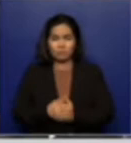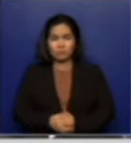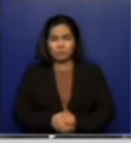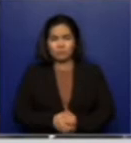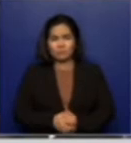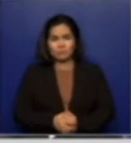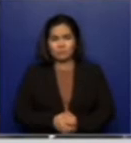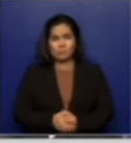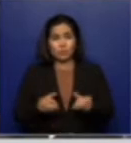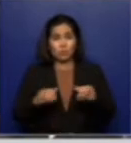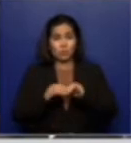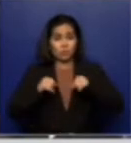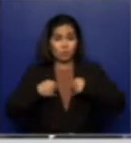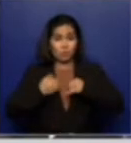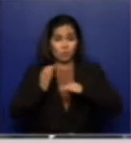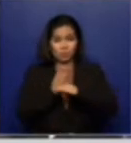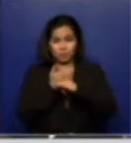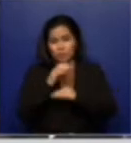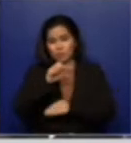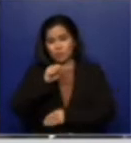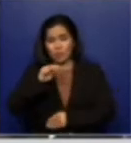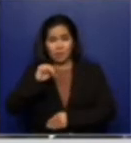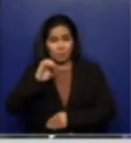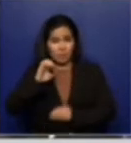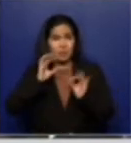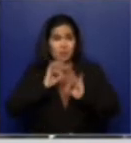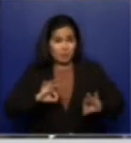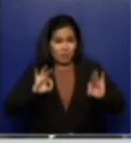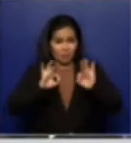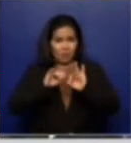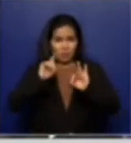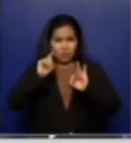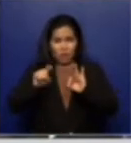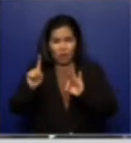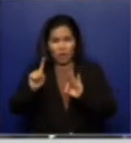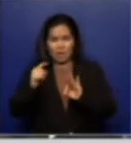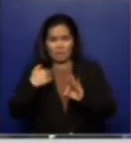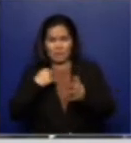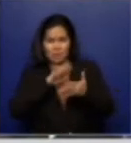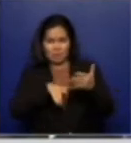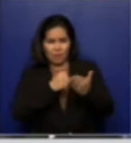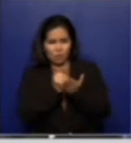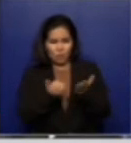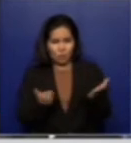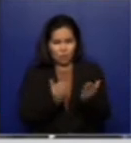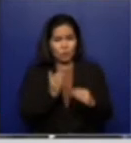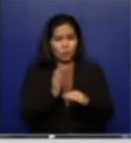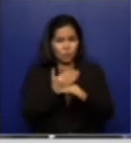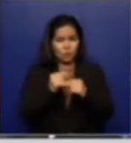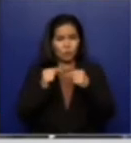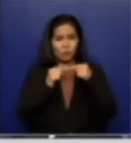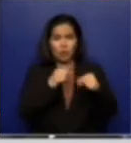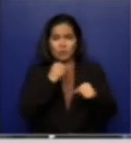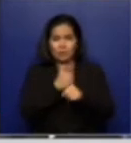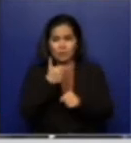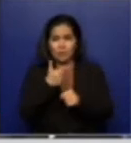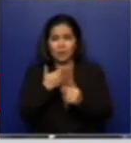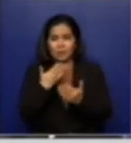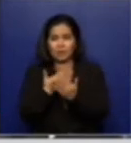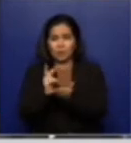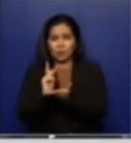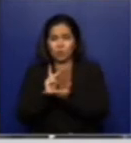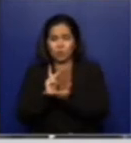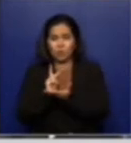กลุ่มผู้ประกอบการ SME ต้องมีมาตรการออกมาเพื่อสนับสนุนให้ดำเนินการธุรกิจได้โดยเฉพาะอย่างยิ่งการเสริมสภาพคล่อง